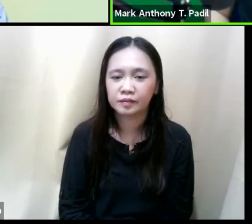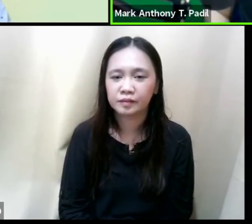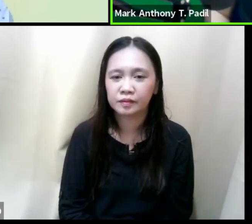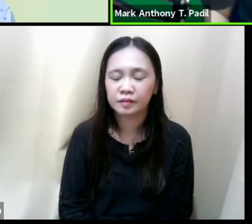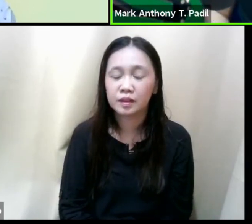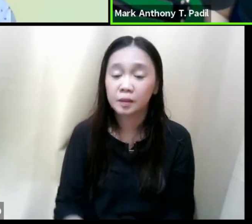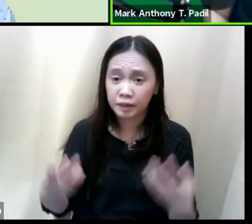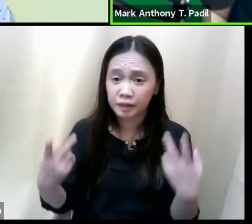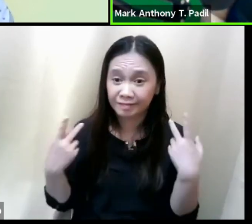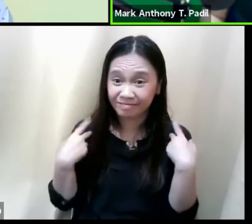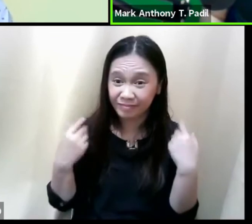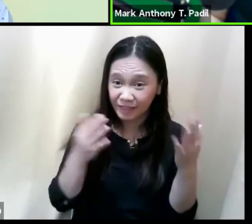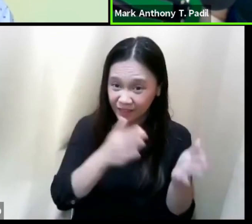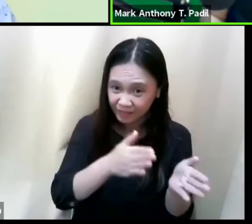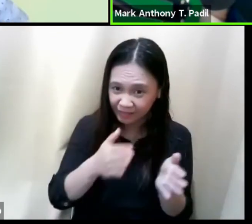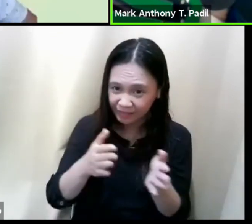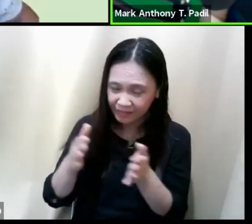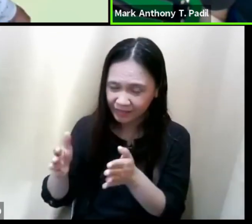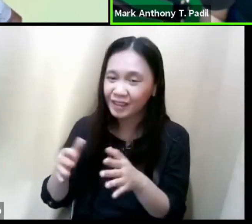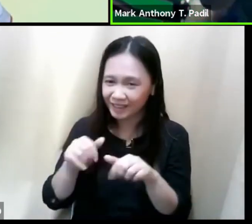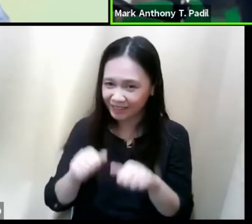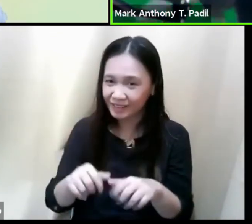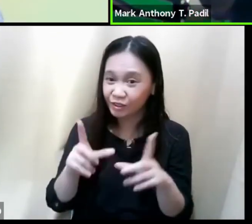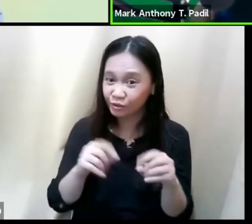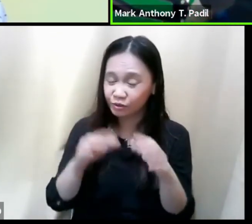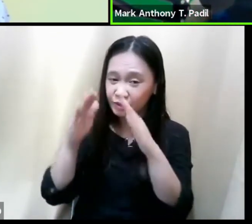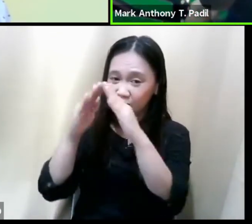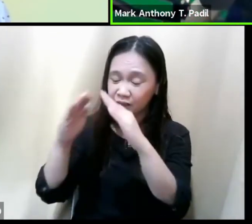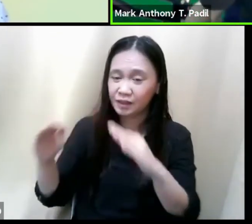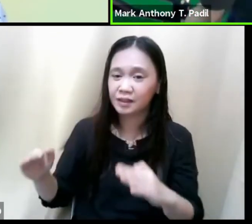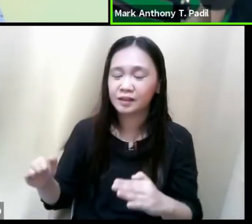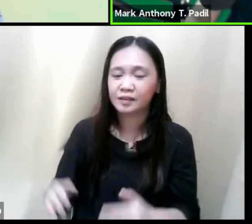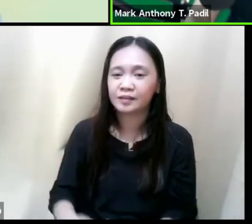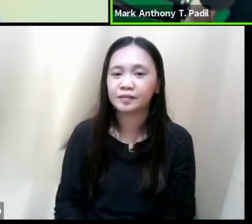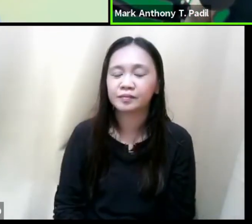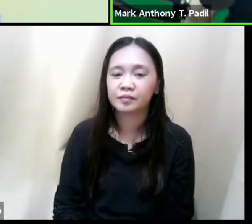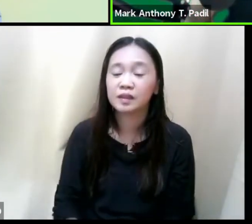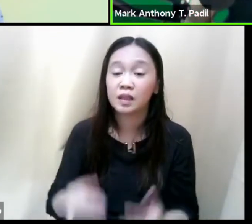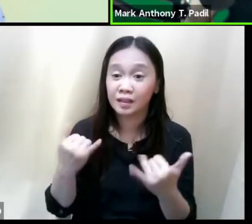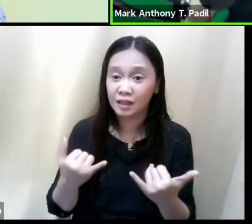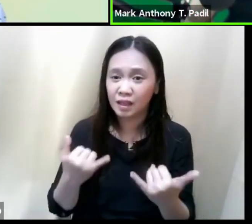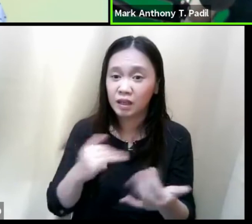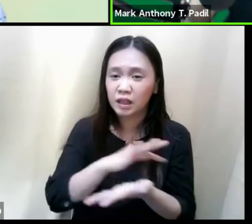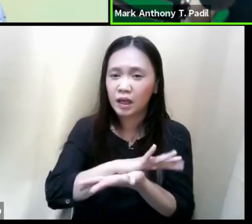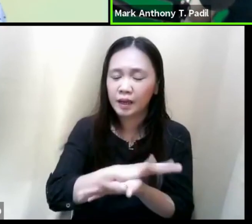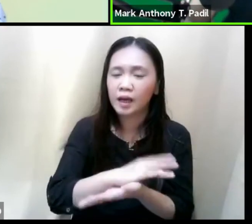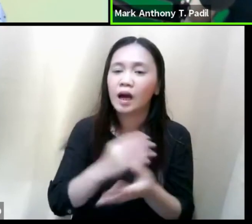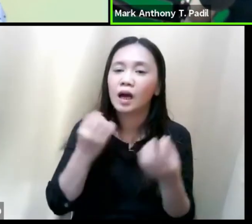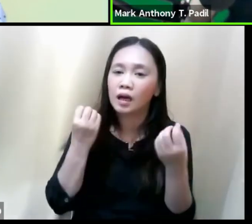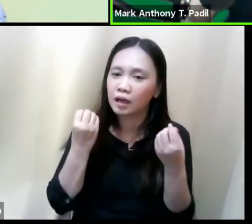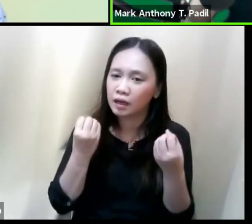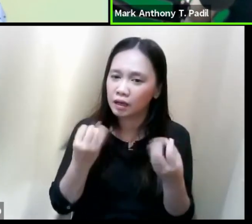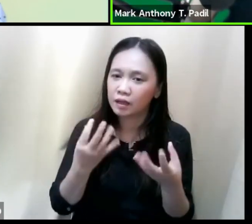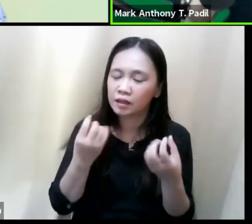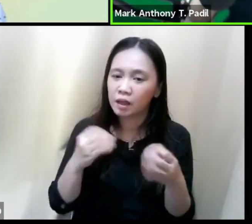Meron po tayong paghahanda na pwedeng gawin sa bahay. Ngayong pandemic po, ang dami at nagkalat